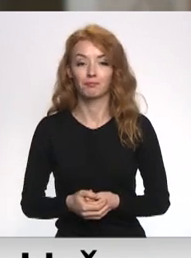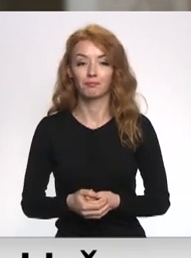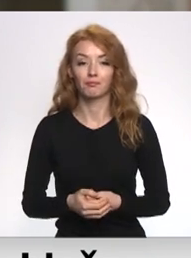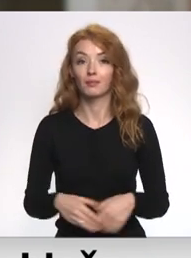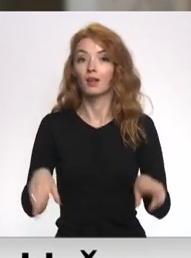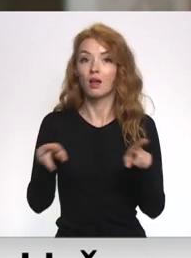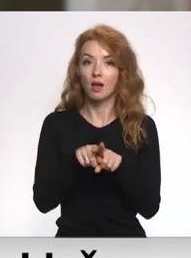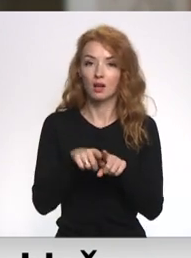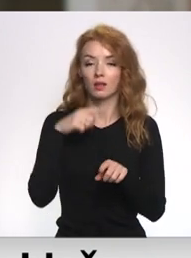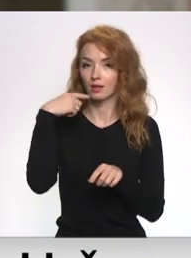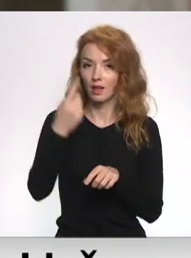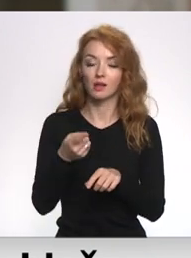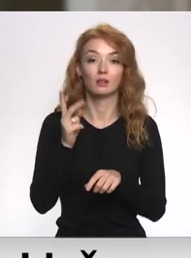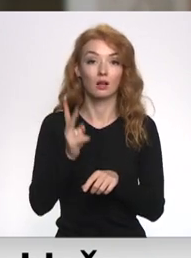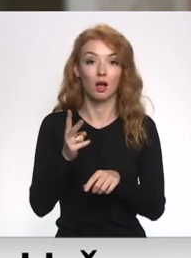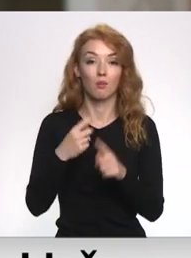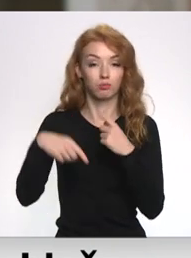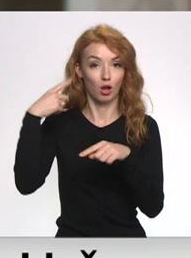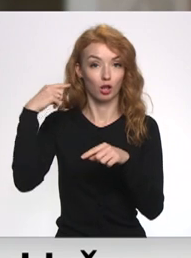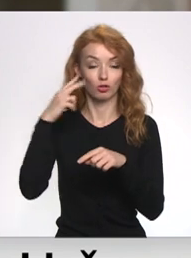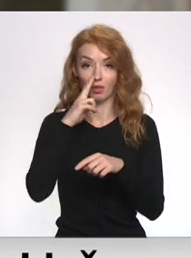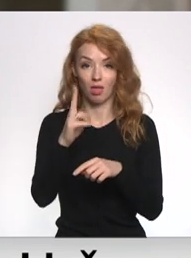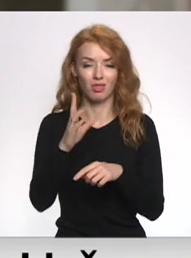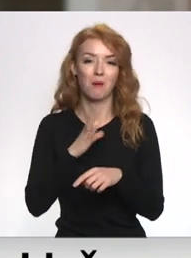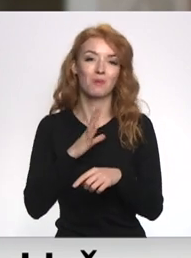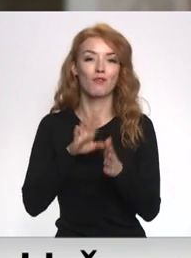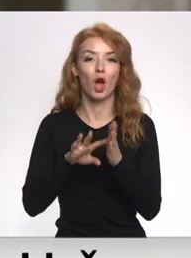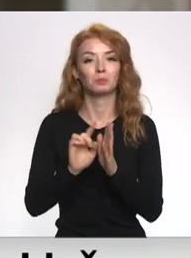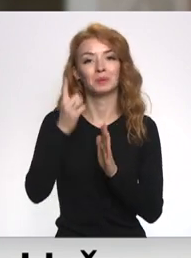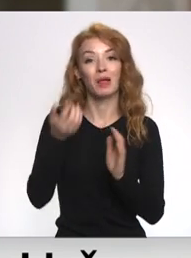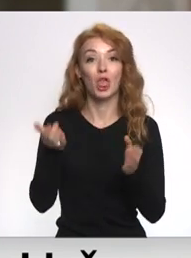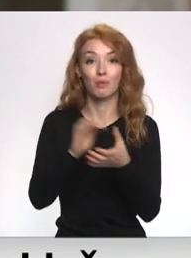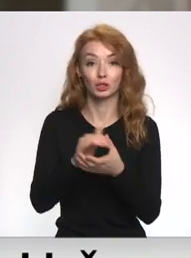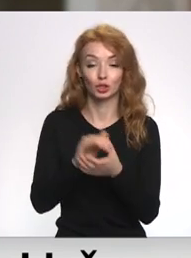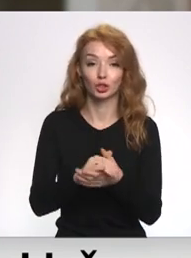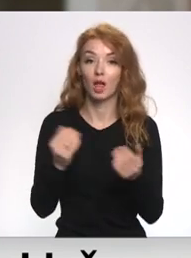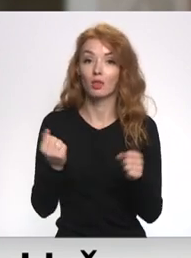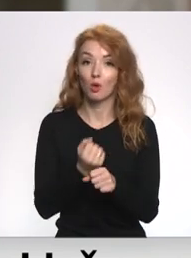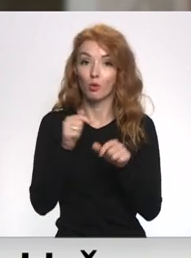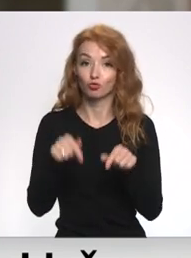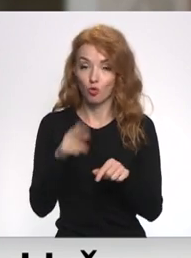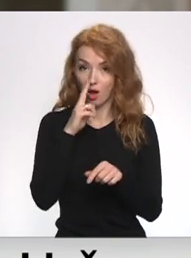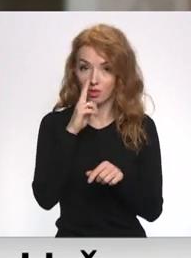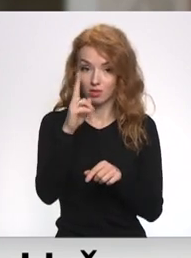Tāpat tika uzsvērts, ka šīs sarunas, ja pagājušajā nedēļā tā bijusi vairāk kā tāda iepazīšanās, tad šajā sezonā,